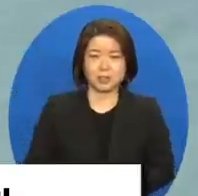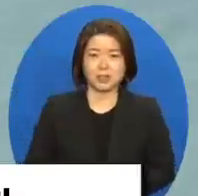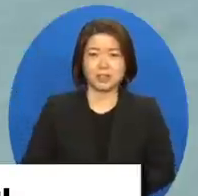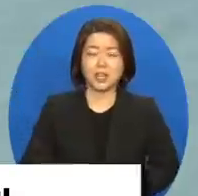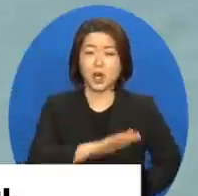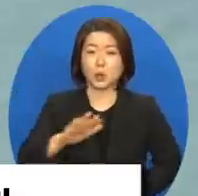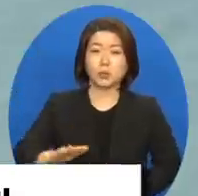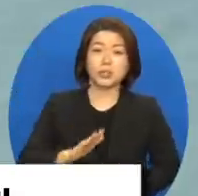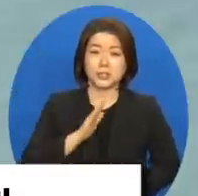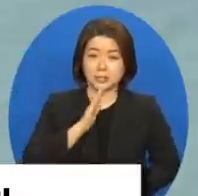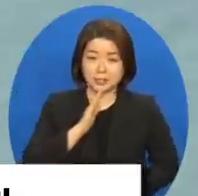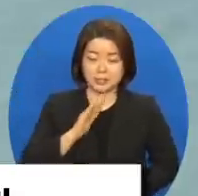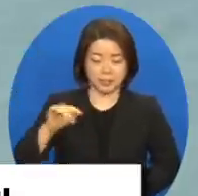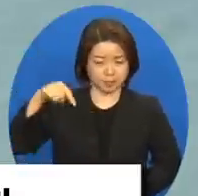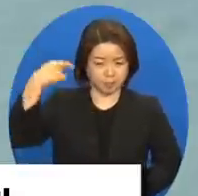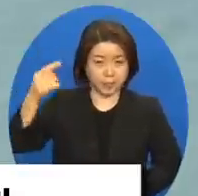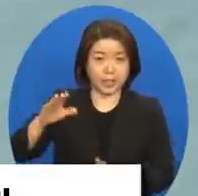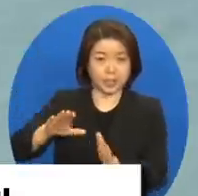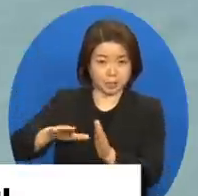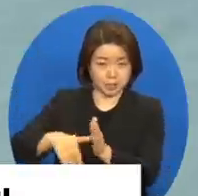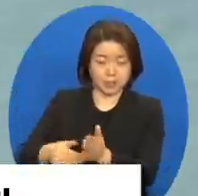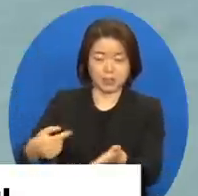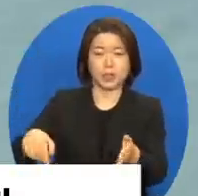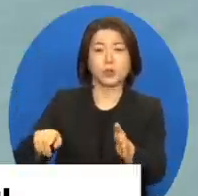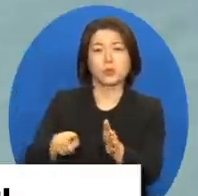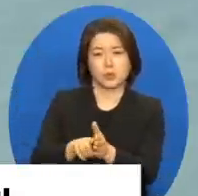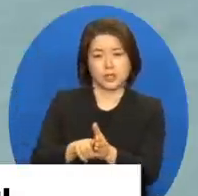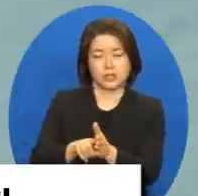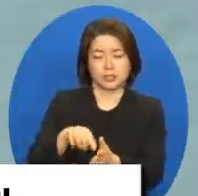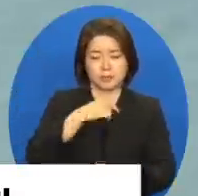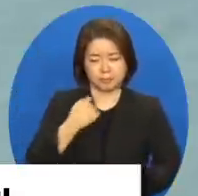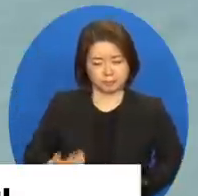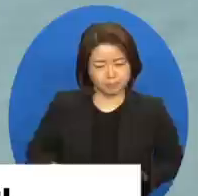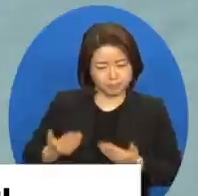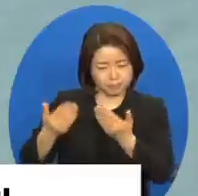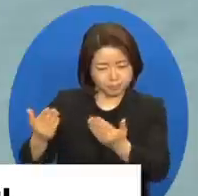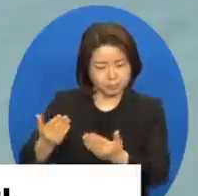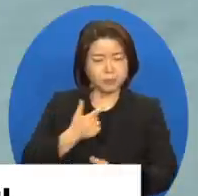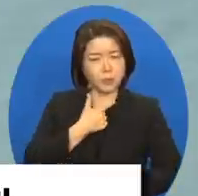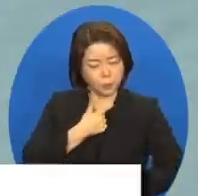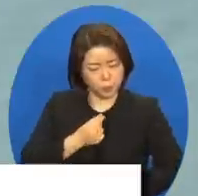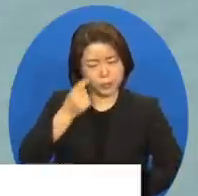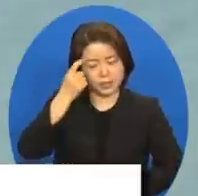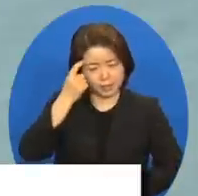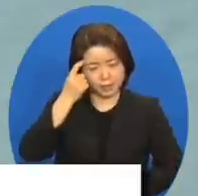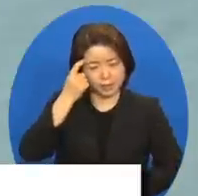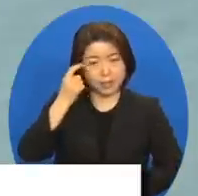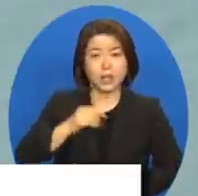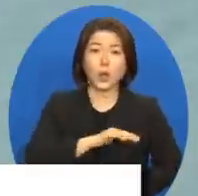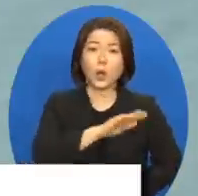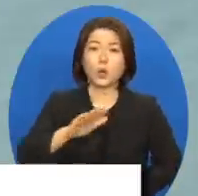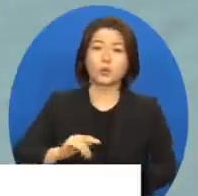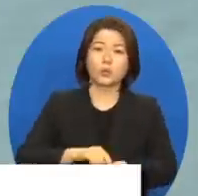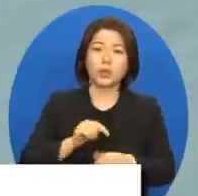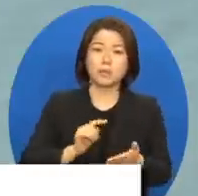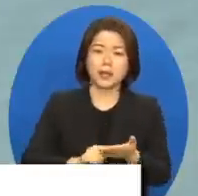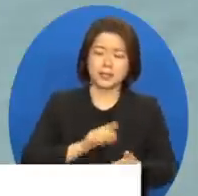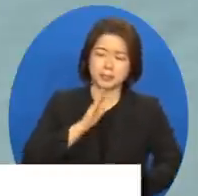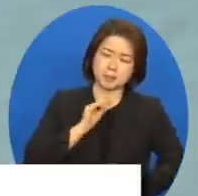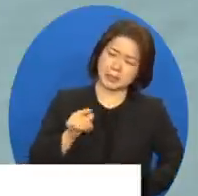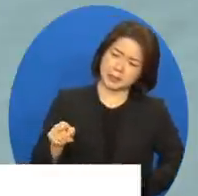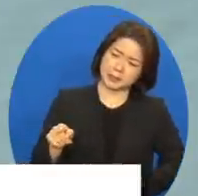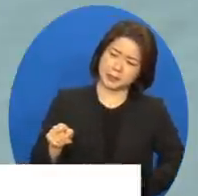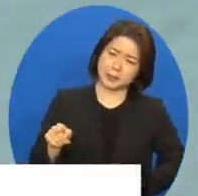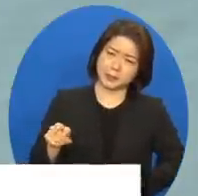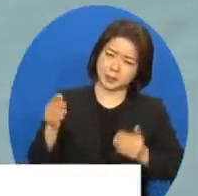진짜 다음 세대들을 위하여 헌신하기를 원하는가, 우리의 마음이 정말 그렇게 있는가